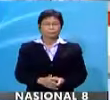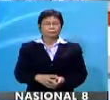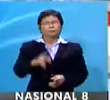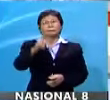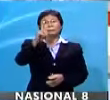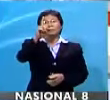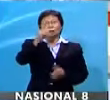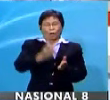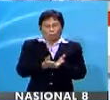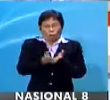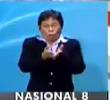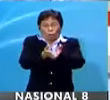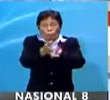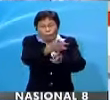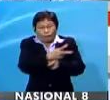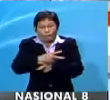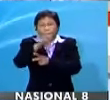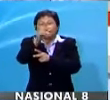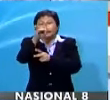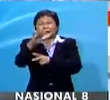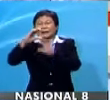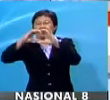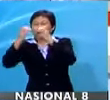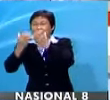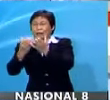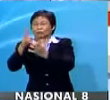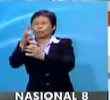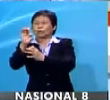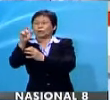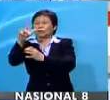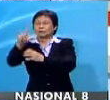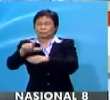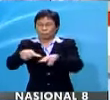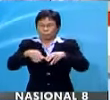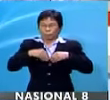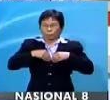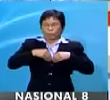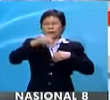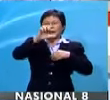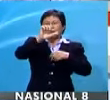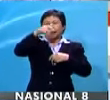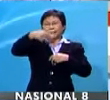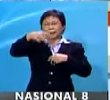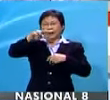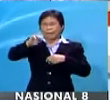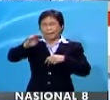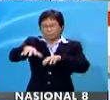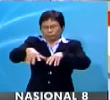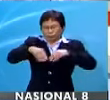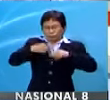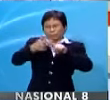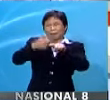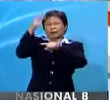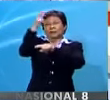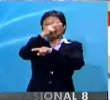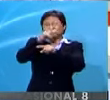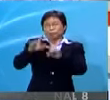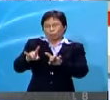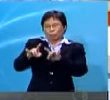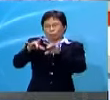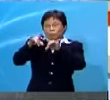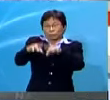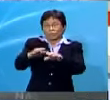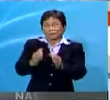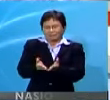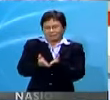sebuah lagi kapal peronda Bay class vessel diterima agensi penguatkuasaan maritim Malaysia apmm daripada kerajaan Australia